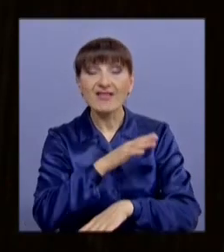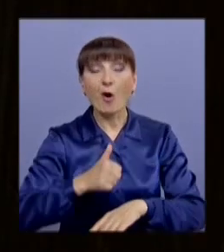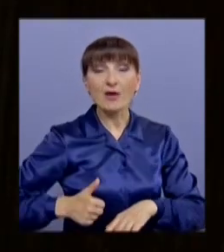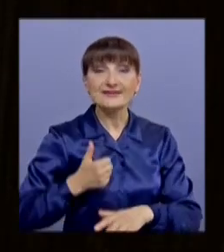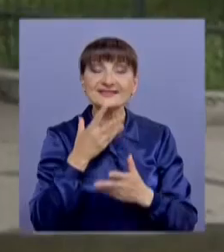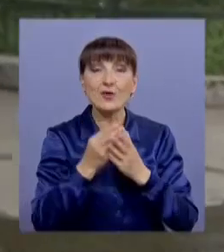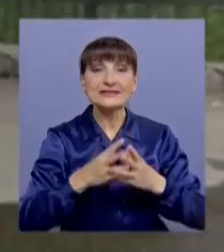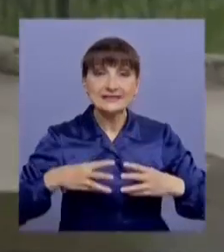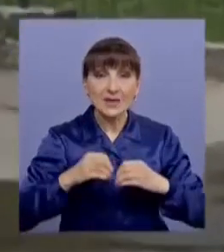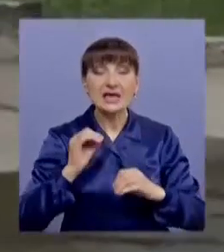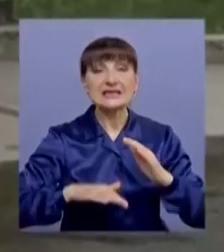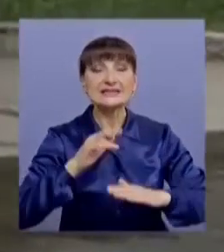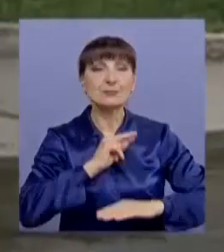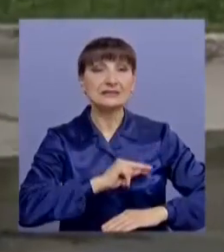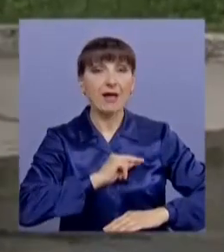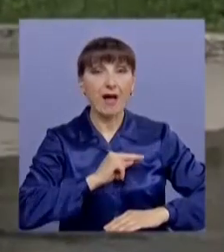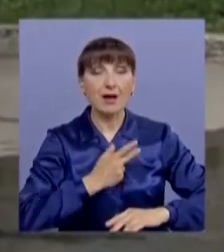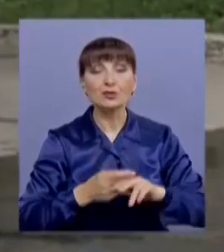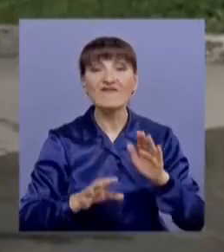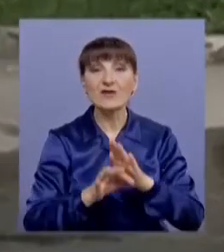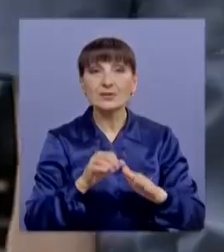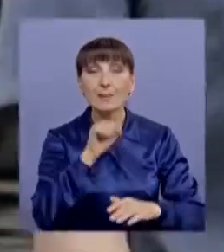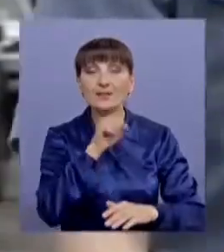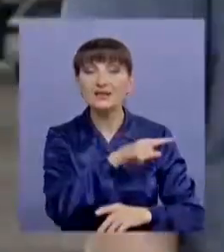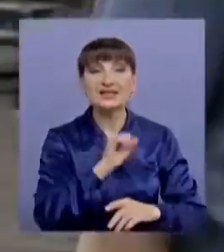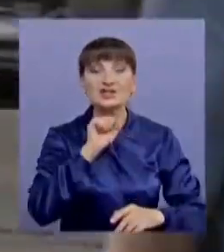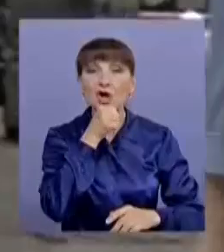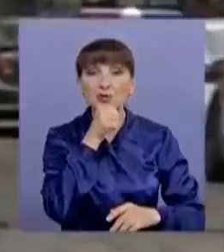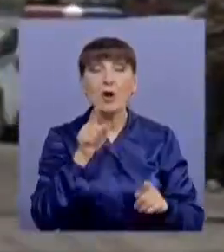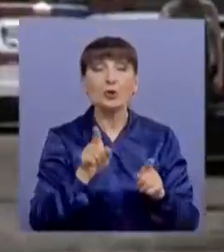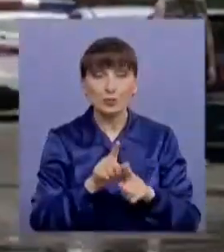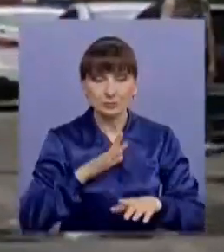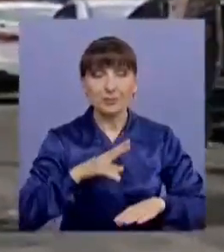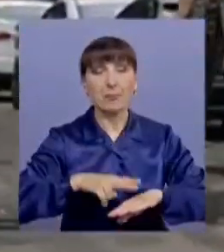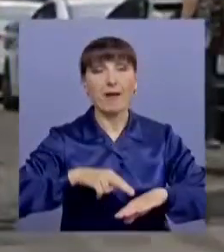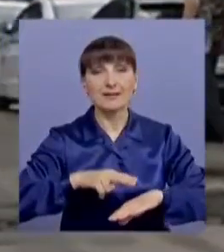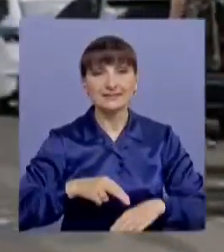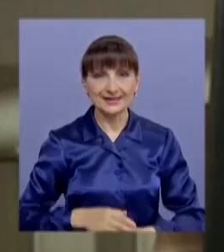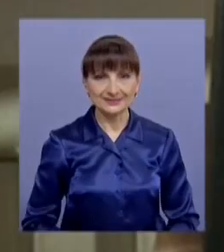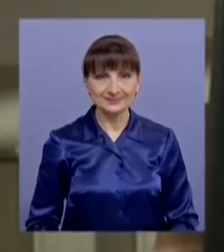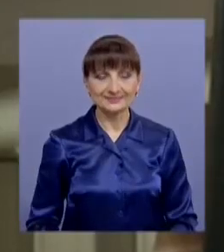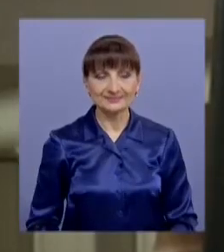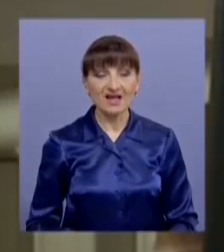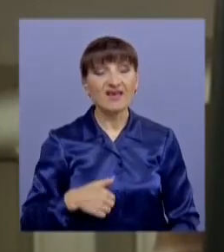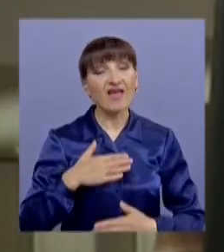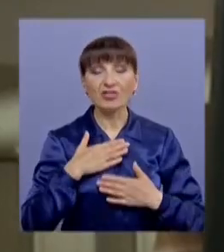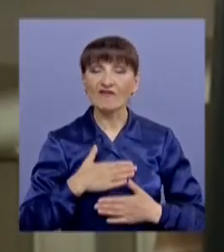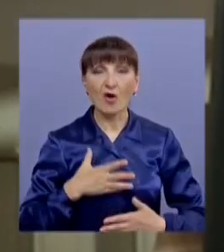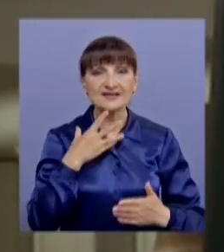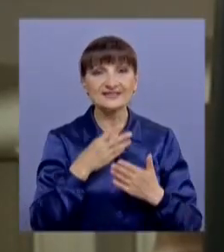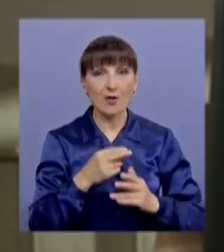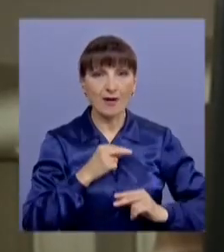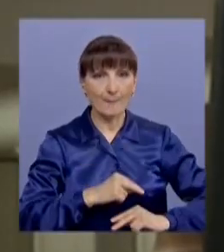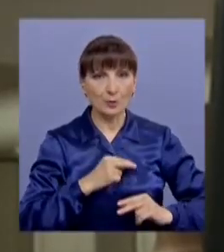своей семьей, и специальностью, которую выбрала благодаря дедушке, тоже посвятившему жизнь нелегкой службе. Я довольна своей